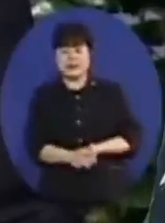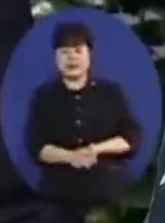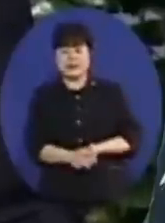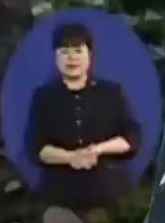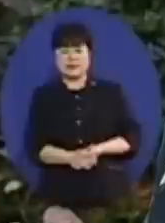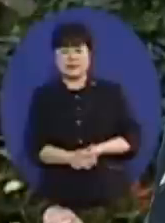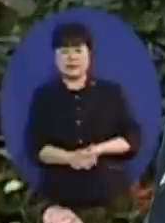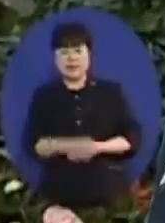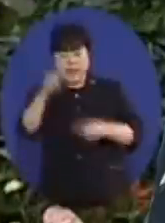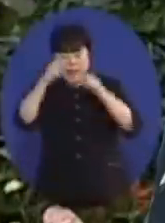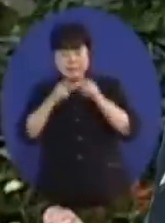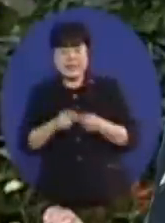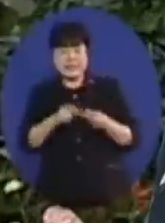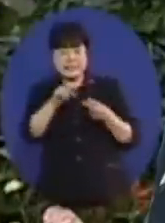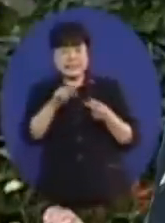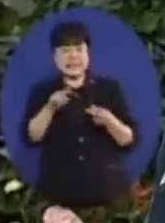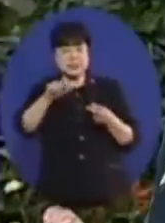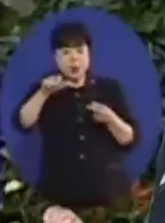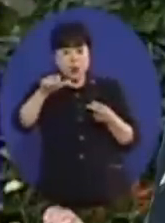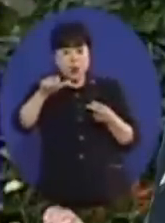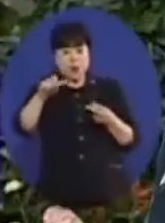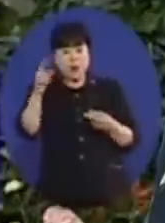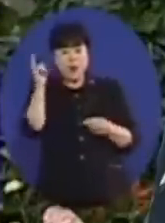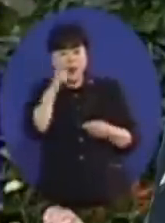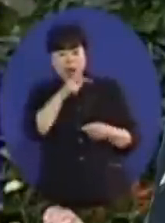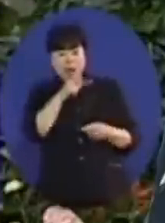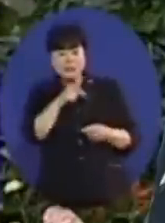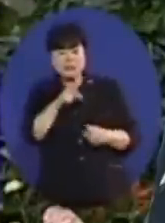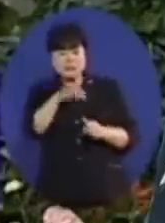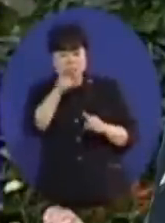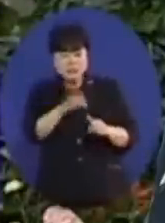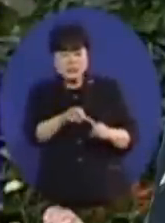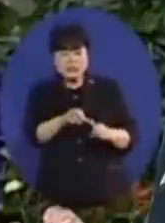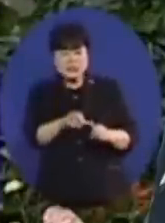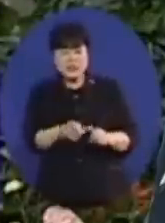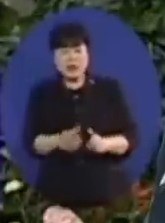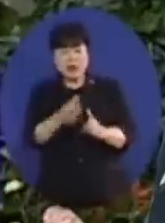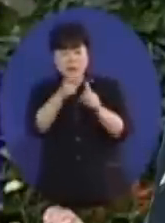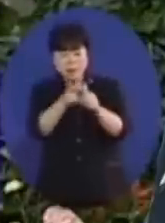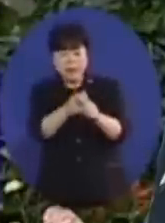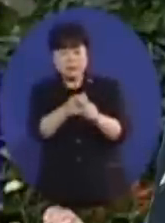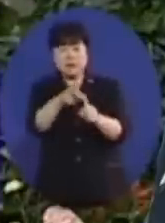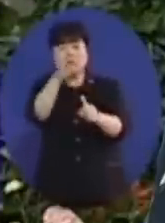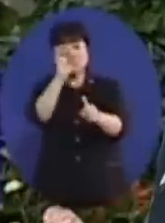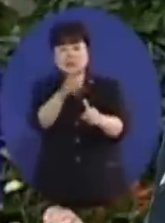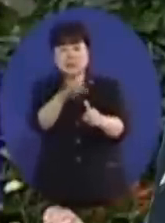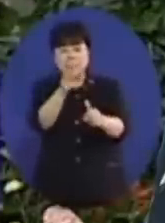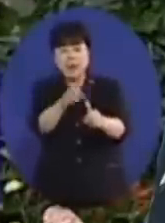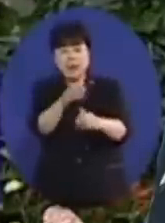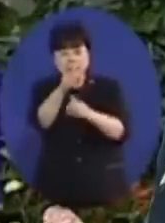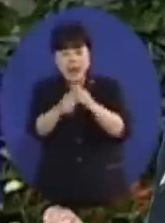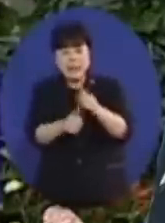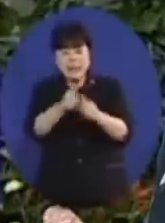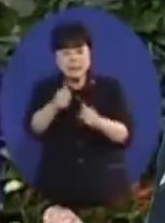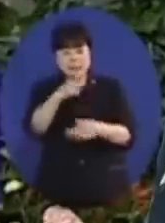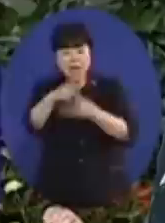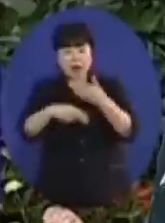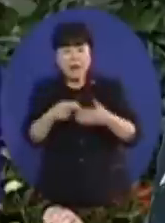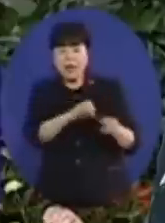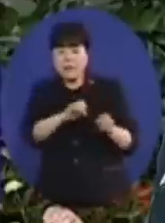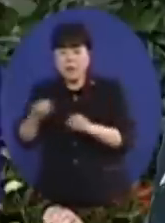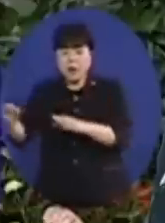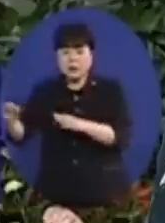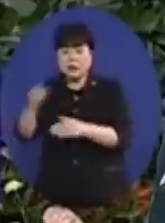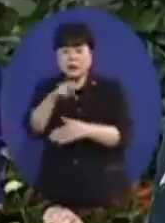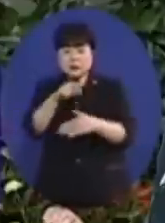예레미야 2장 19절에 내 악이 너를 징계하겠고 내 반영이 너를 책망할 것이라 그런즉 내 하나님 야훼를